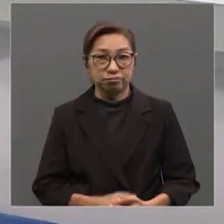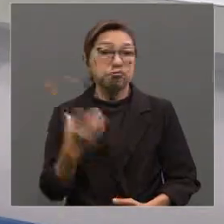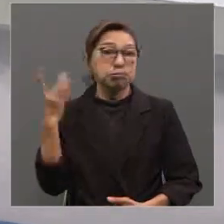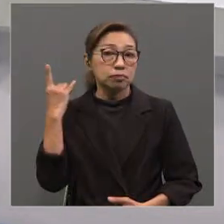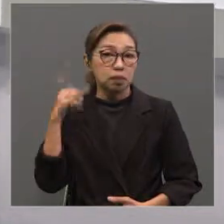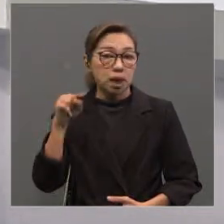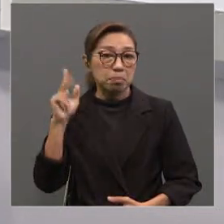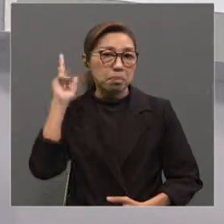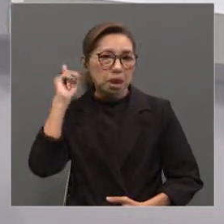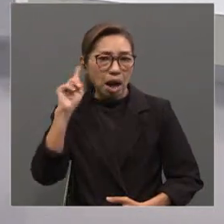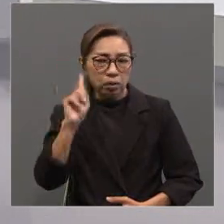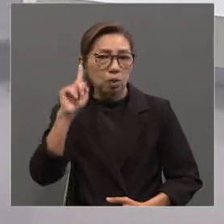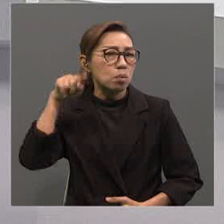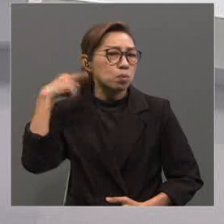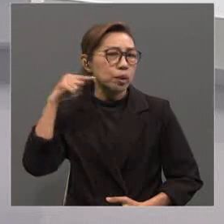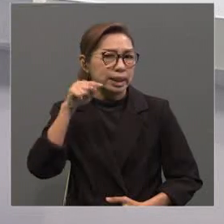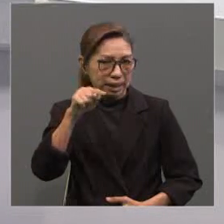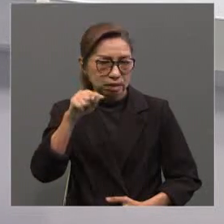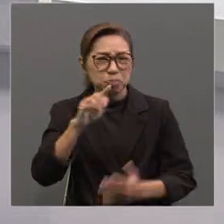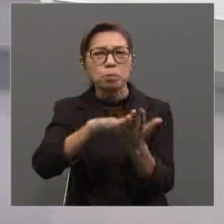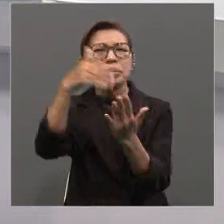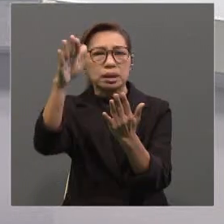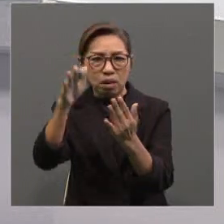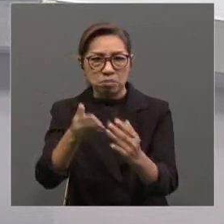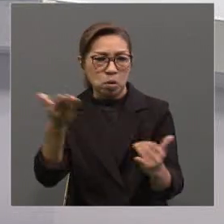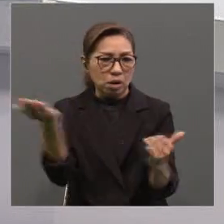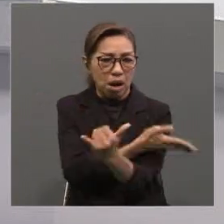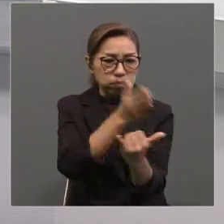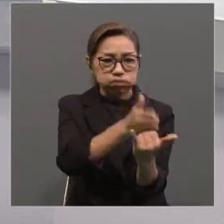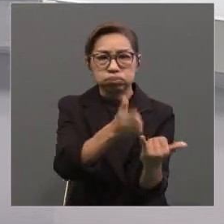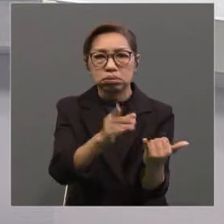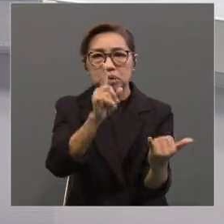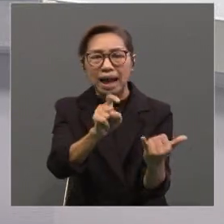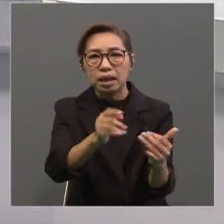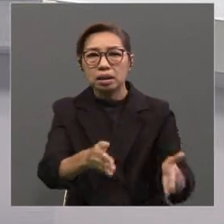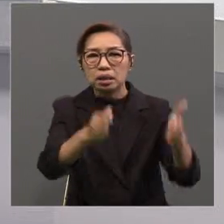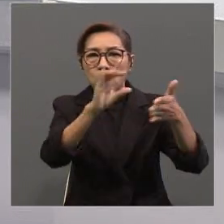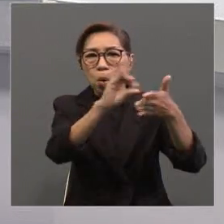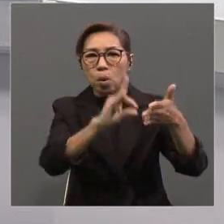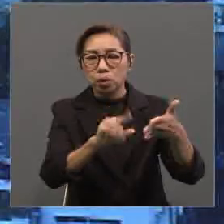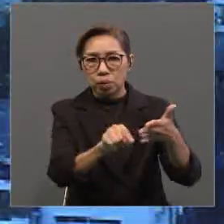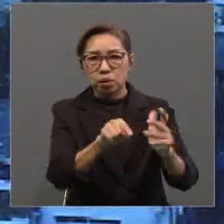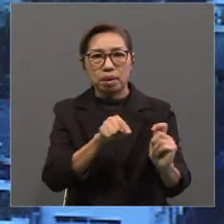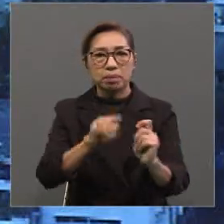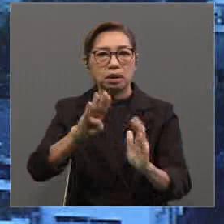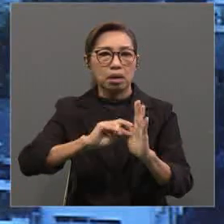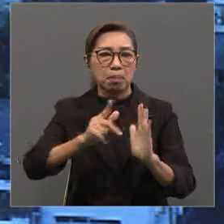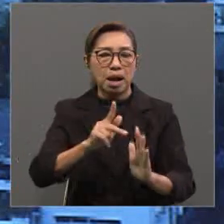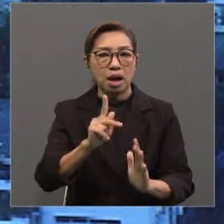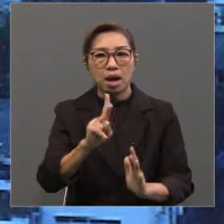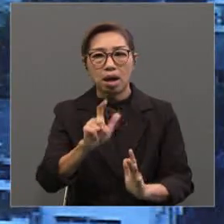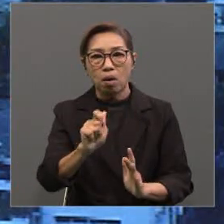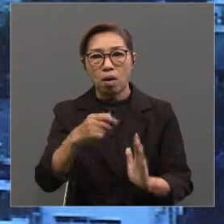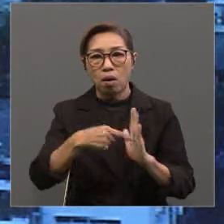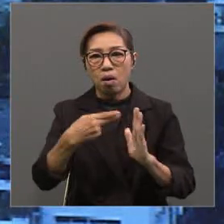เมื่อวานนี้นะคะได้เกิดเหตุหญิงชาวต่างชาติเนี่ยถูกฆ่าหันศพนะคะที่คอนโดแห่งหนึ่งในเขตบางคอแหลมค่ะผู้ต้องสงสัยเนี่ยเป็น